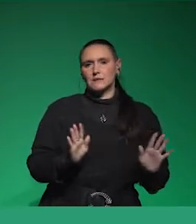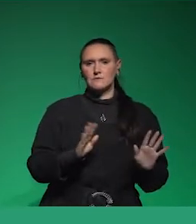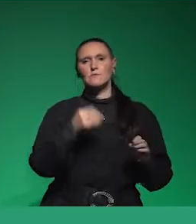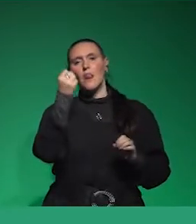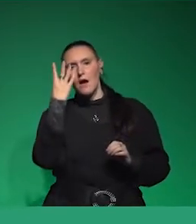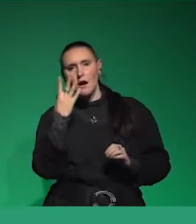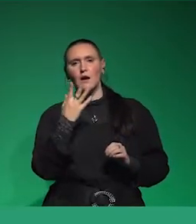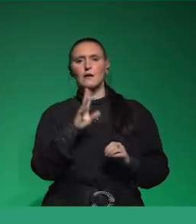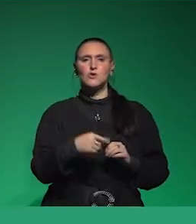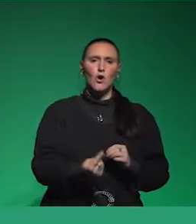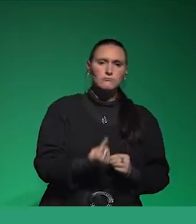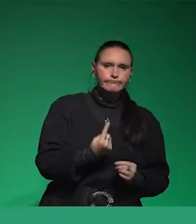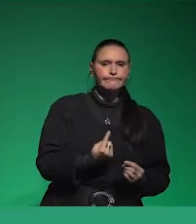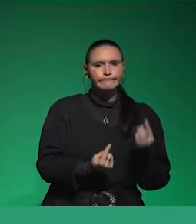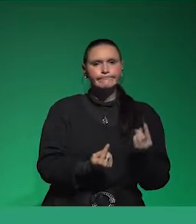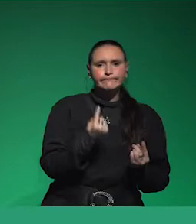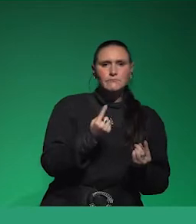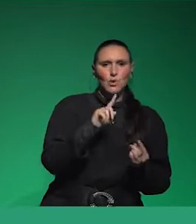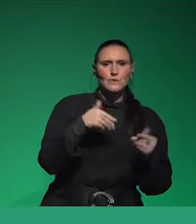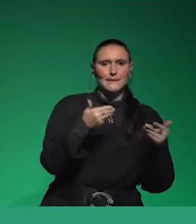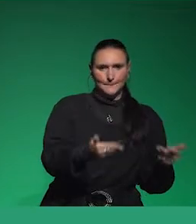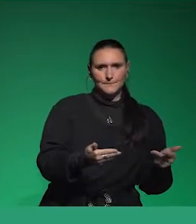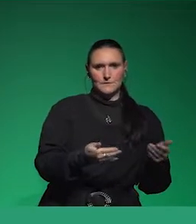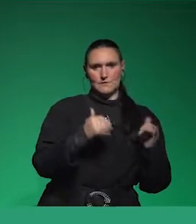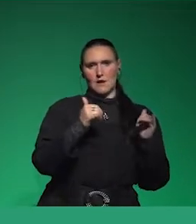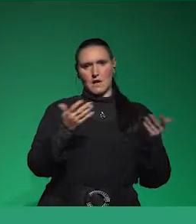geben, Setzlinge und so weiter.